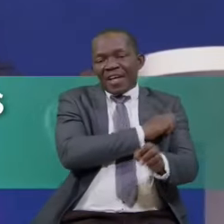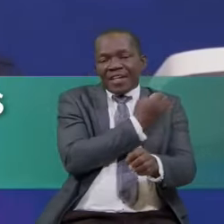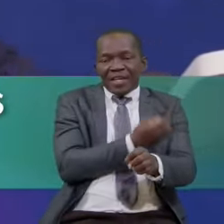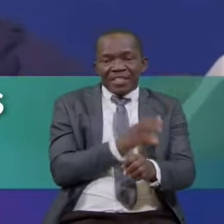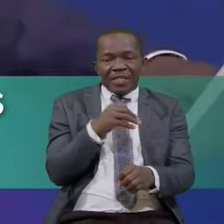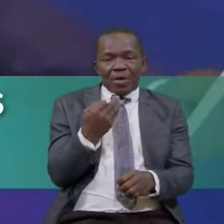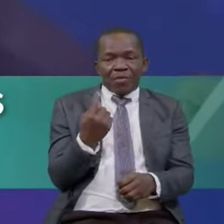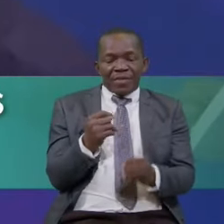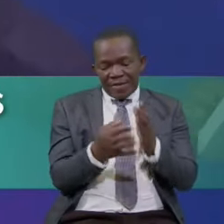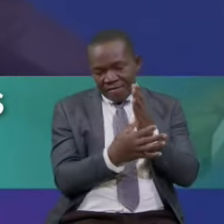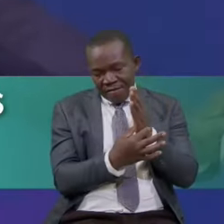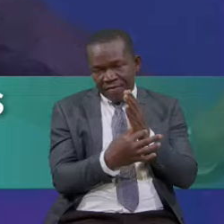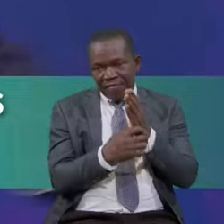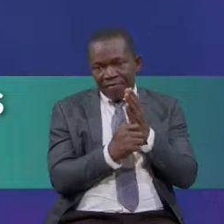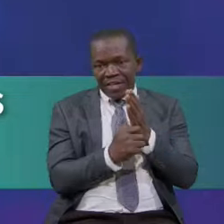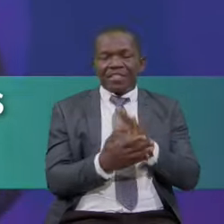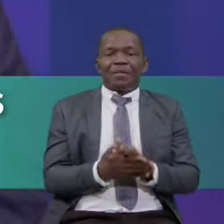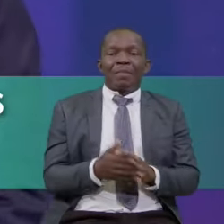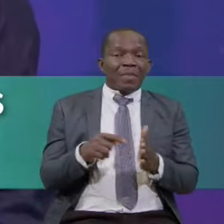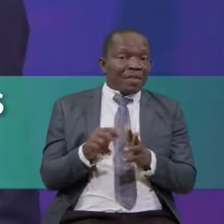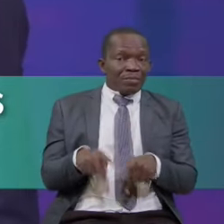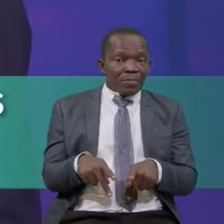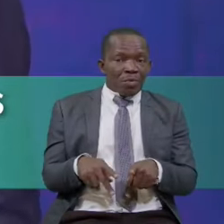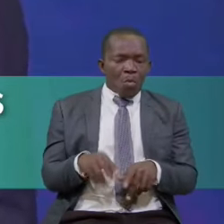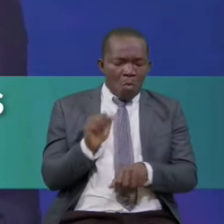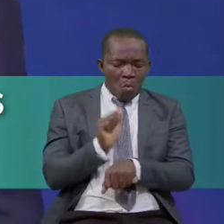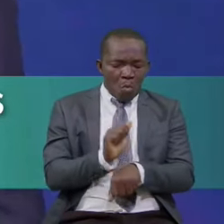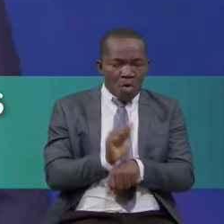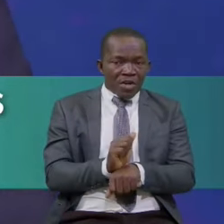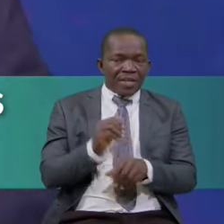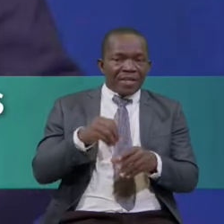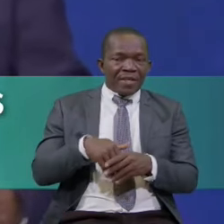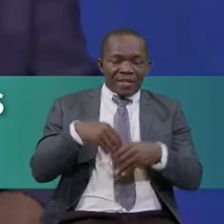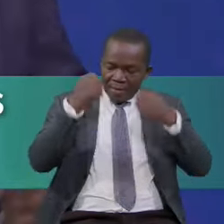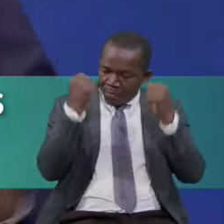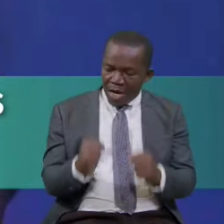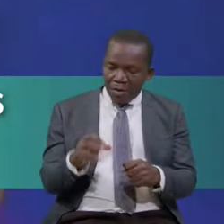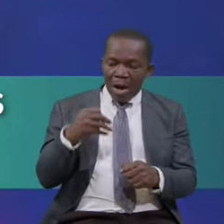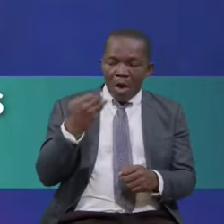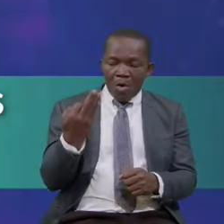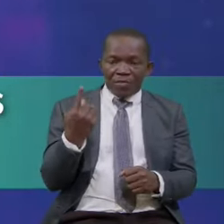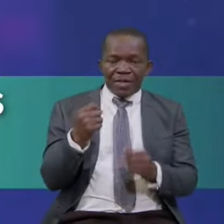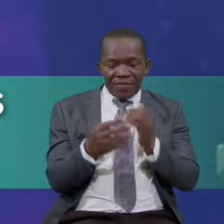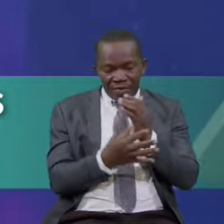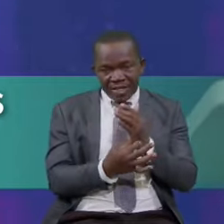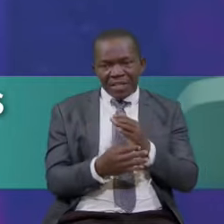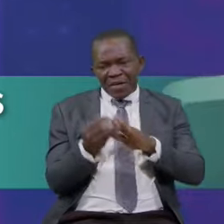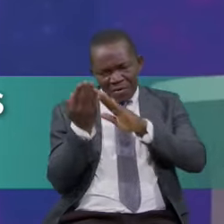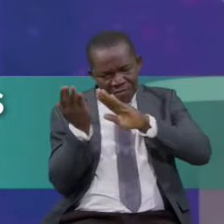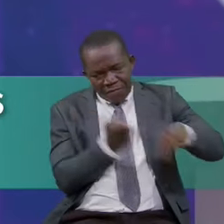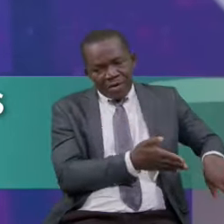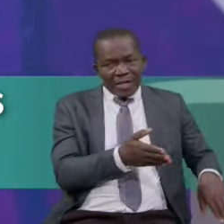dans l'attitude de la chair il laisse la grâce de Dieu et